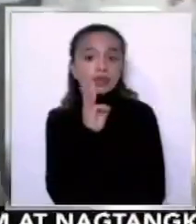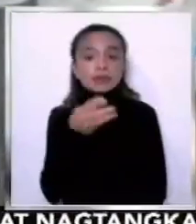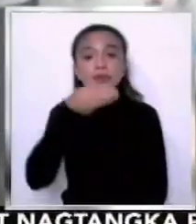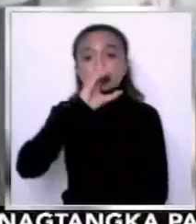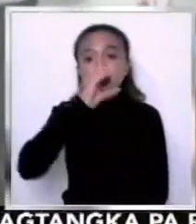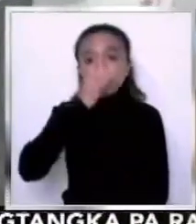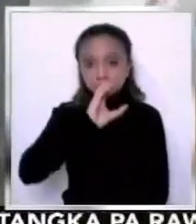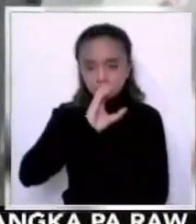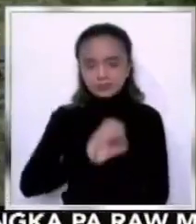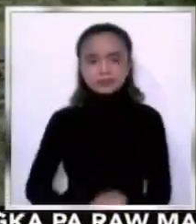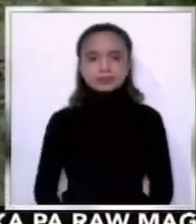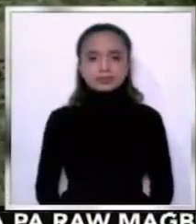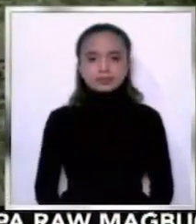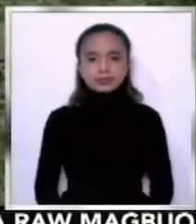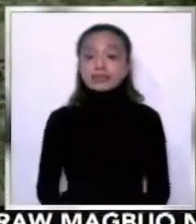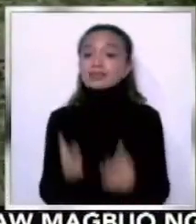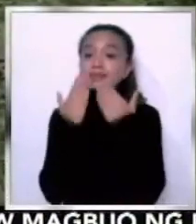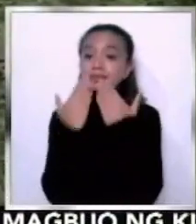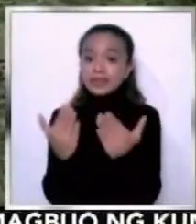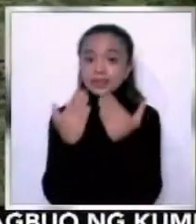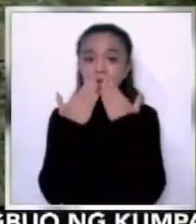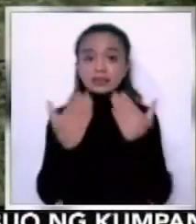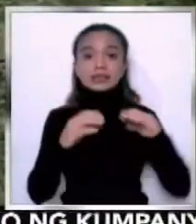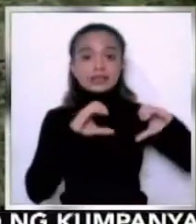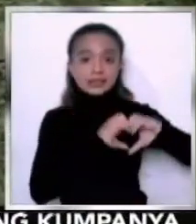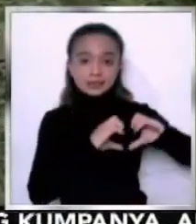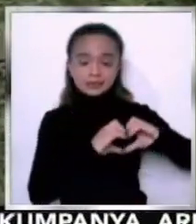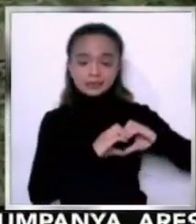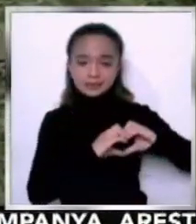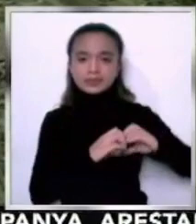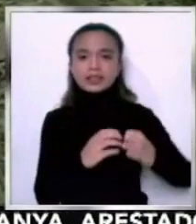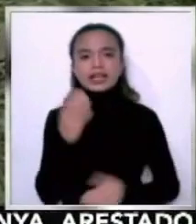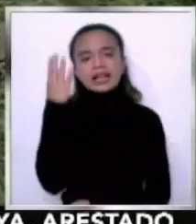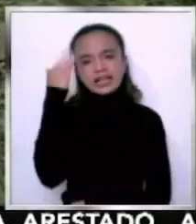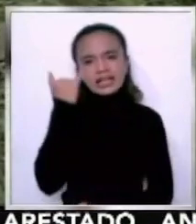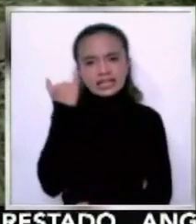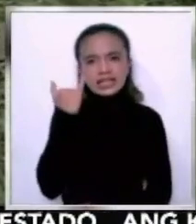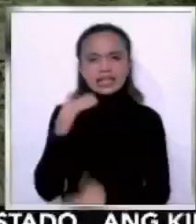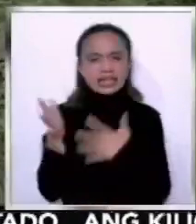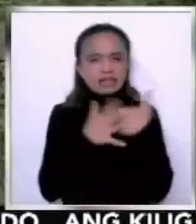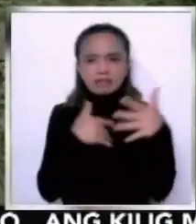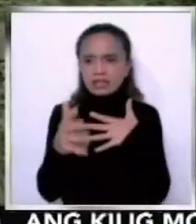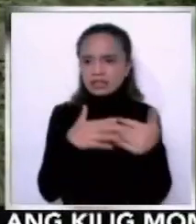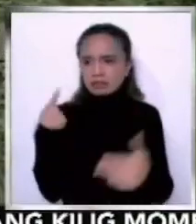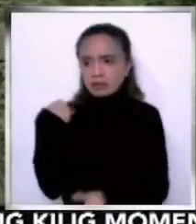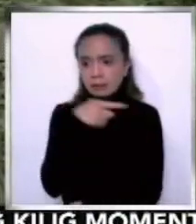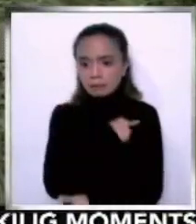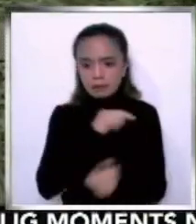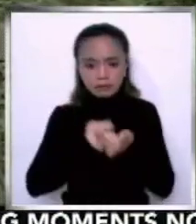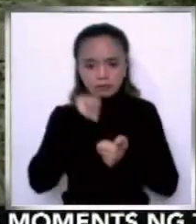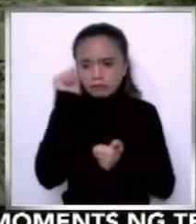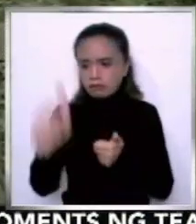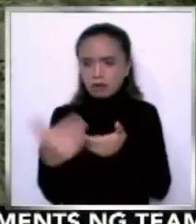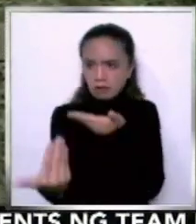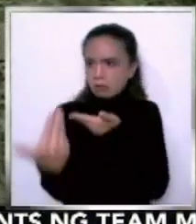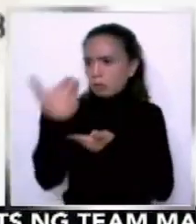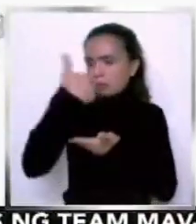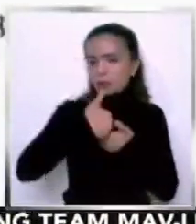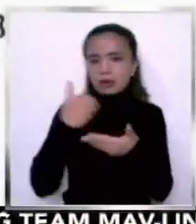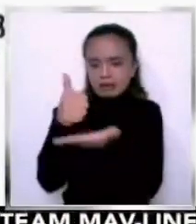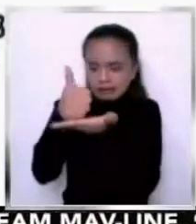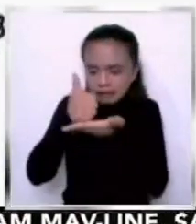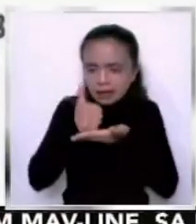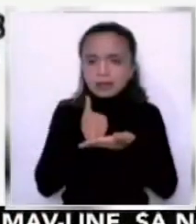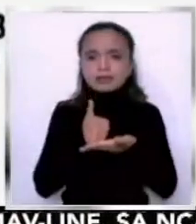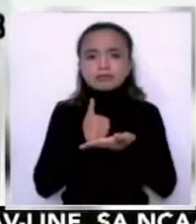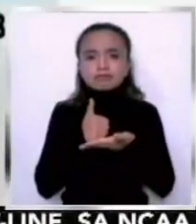kanila. Salamat sa GMA Kapuso kasi kahit malayo ang lugar namin, narating kami, nabigayan kami ng tulong. Sa